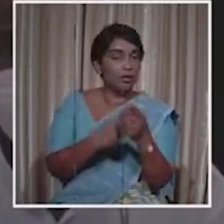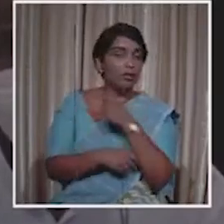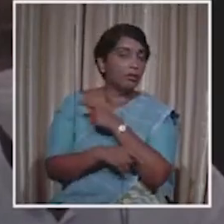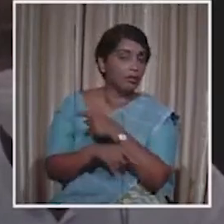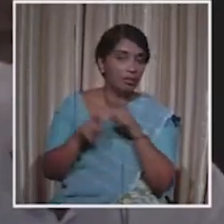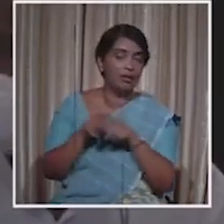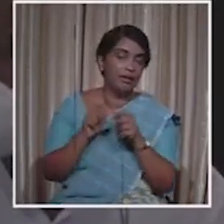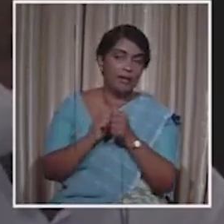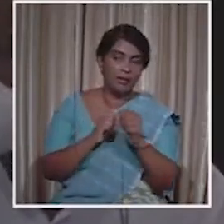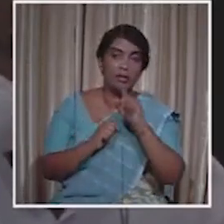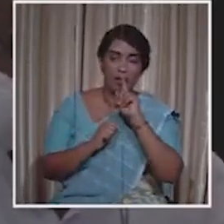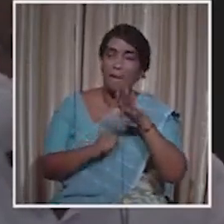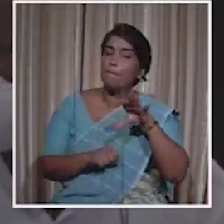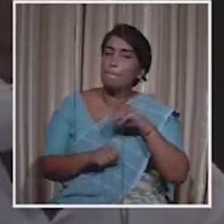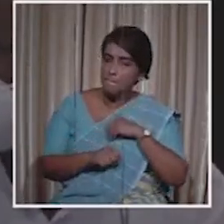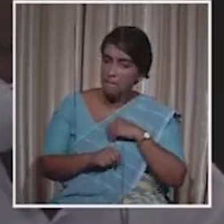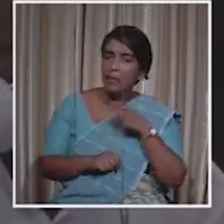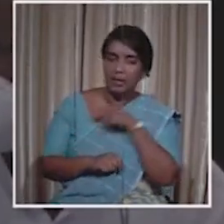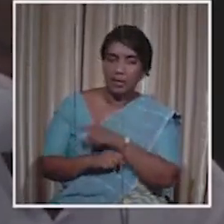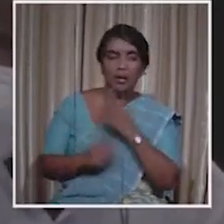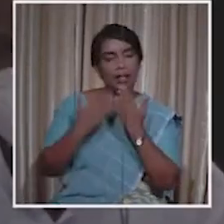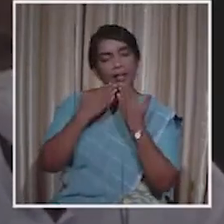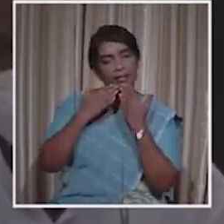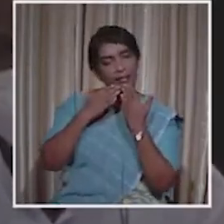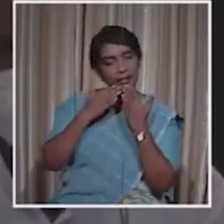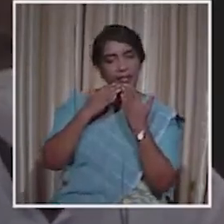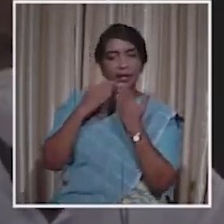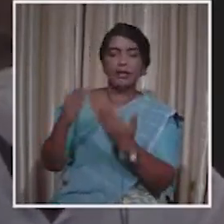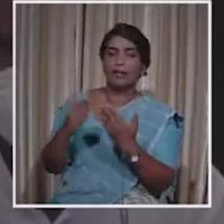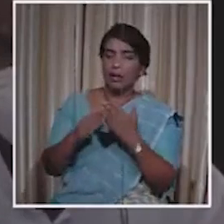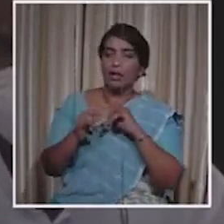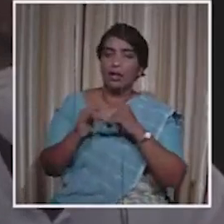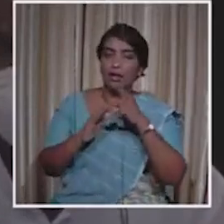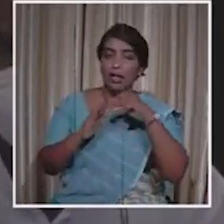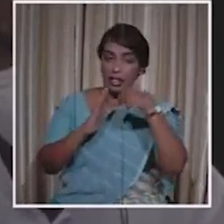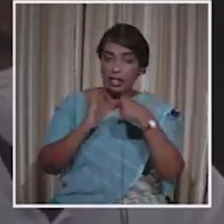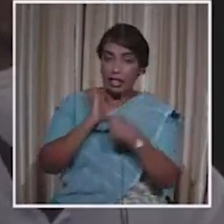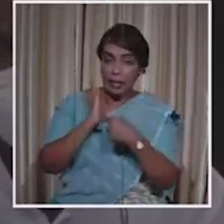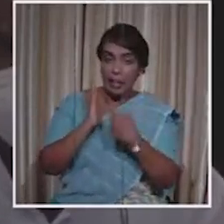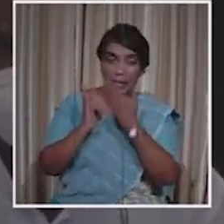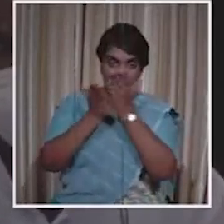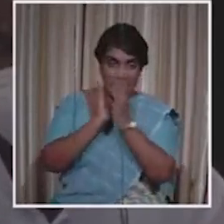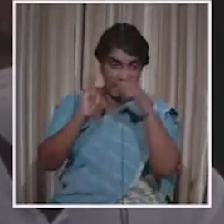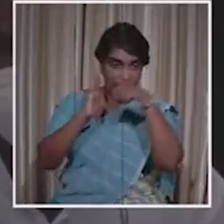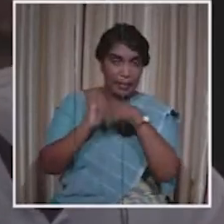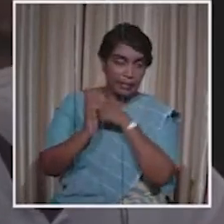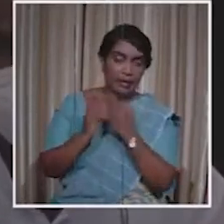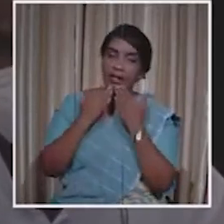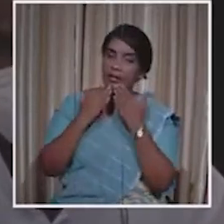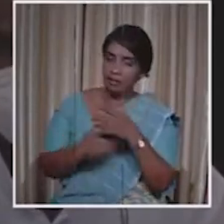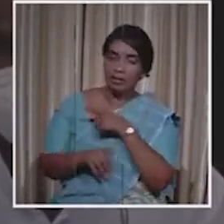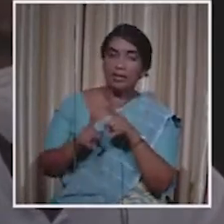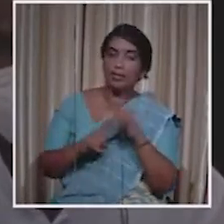மனதார வரவேற்கிறோம், பாராட்டுகிறோம். மு க ஸ்டாலின் அவர்களுடைய இந்த முயற்சி நல்லது. ஆனால் அதே நேரம் இந்த மண்ணிலே ஒரு மிக முக்கியமான ஒரு